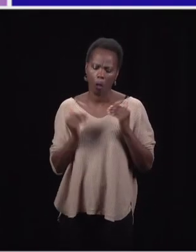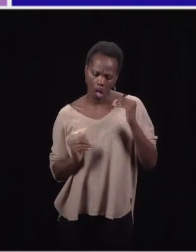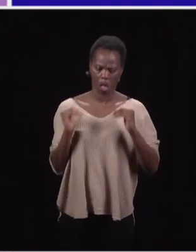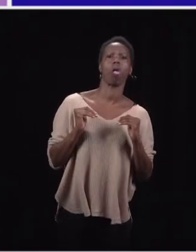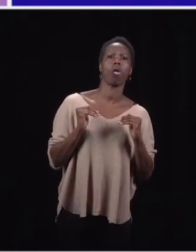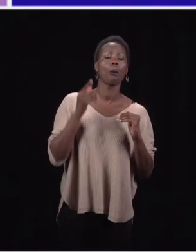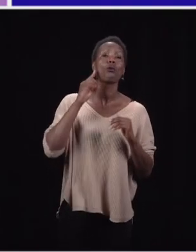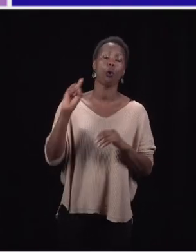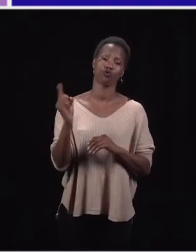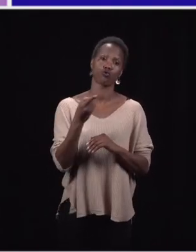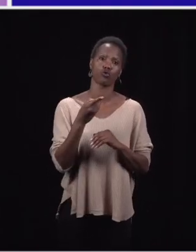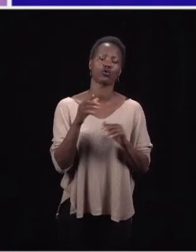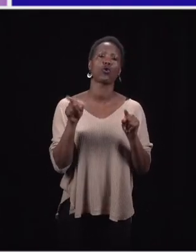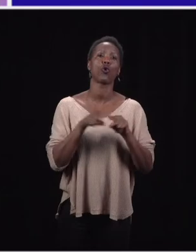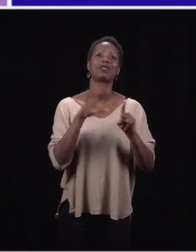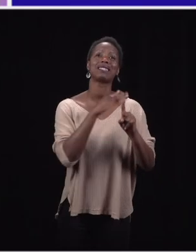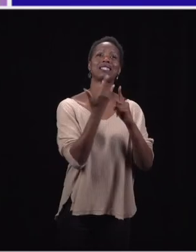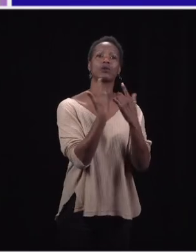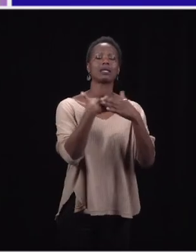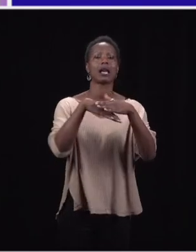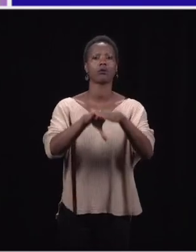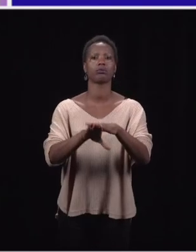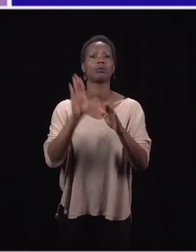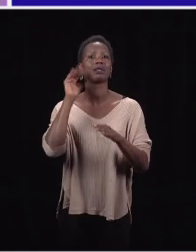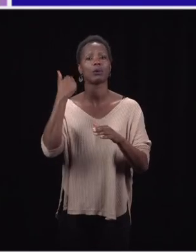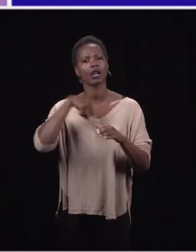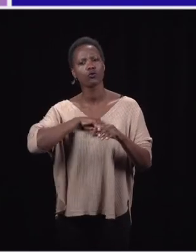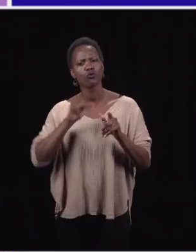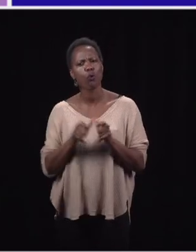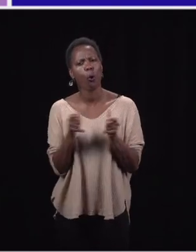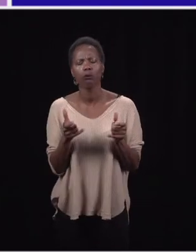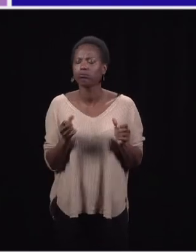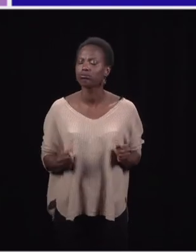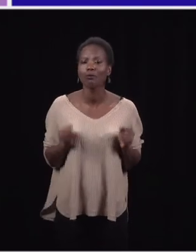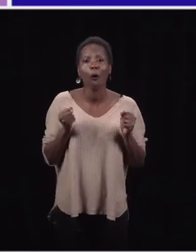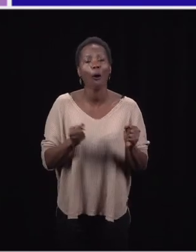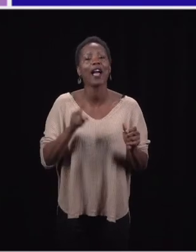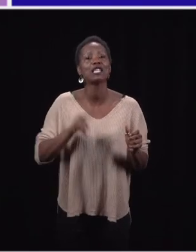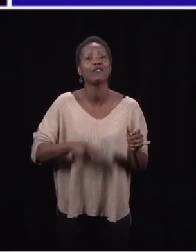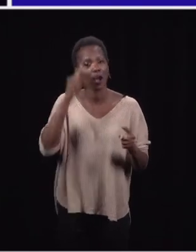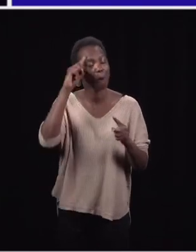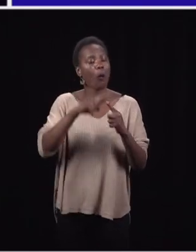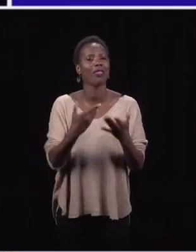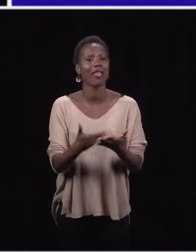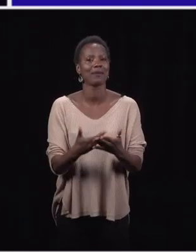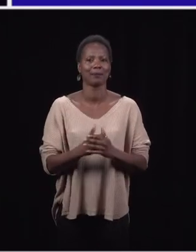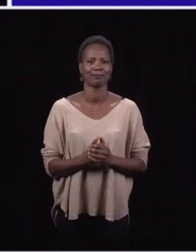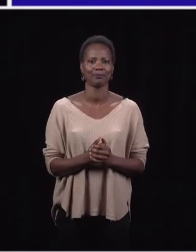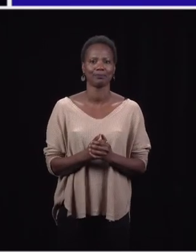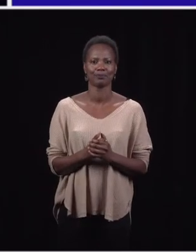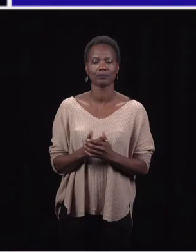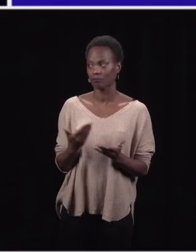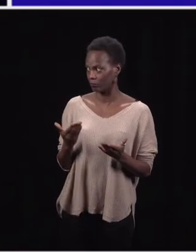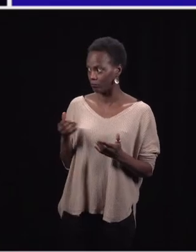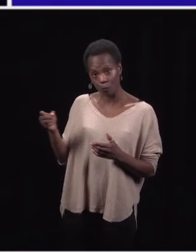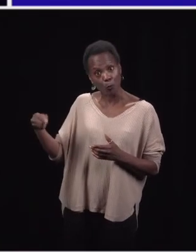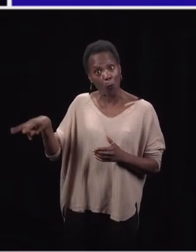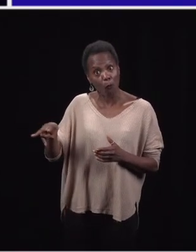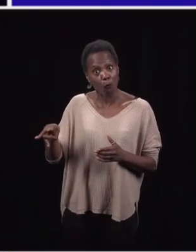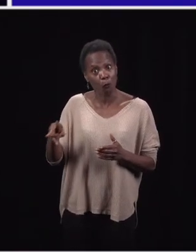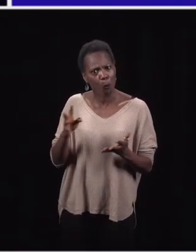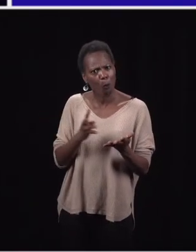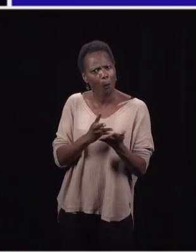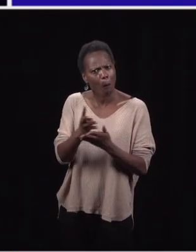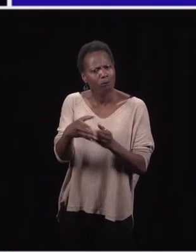d'inclusion sociale et c'est pour ça que nous sommes un groupe très engagé dans tous ces sujets vous avez développé un projet